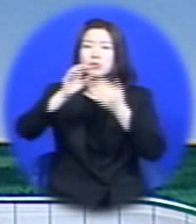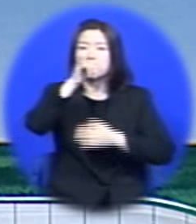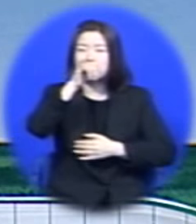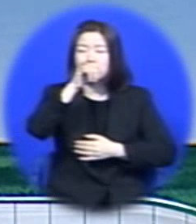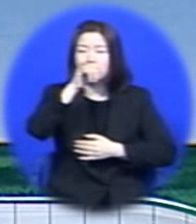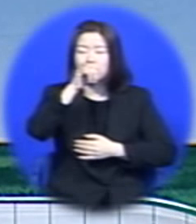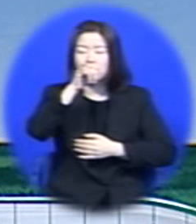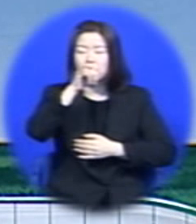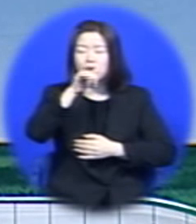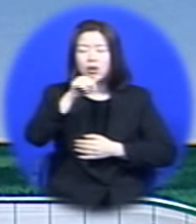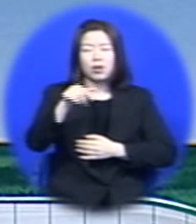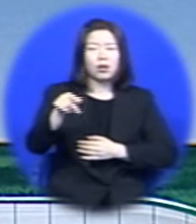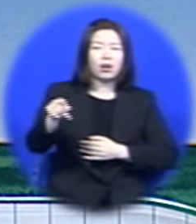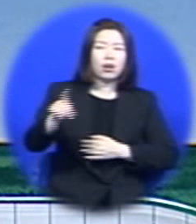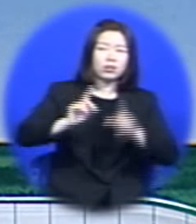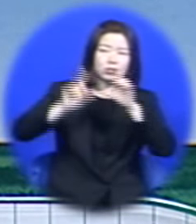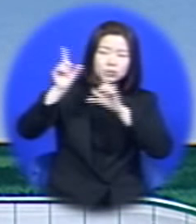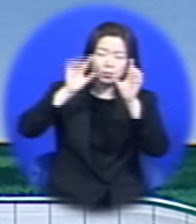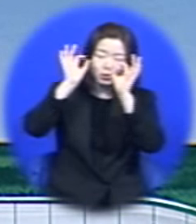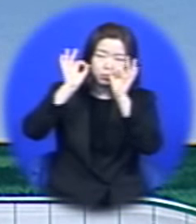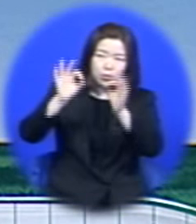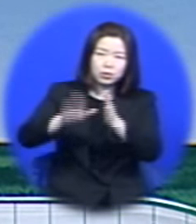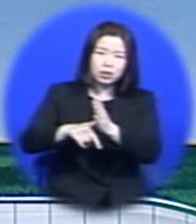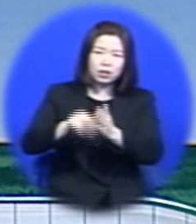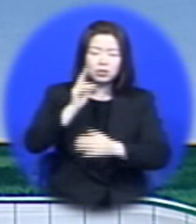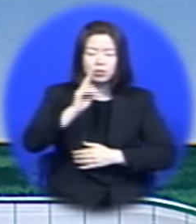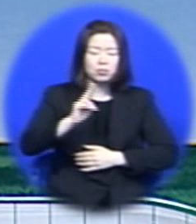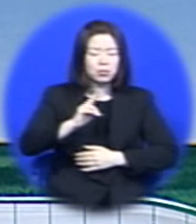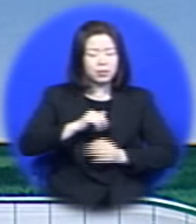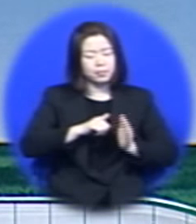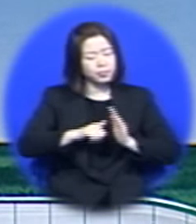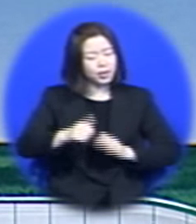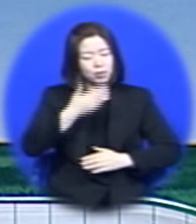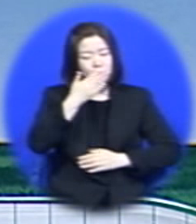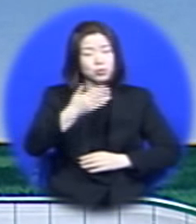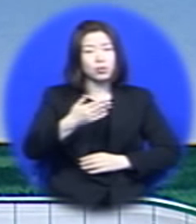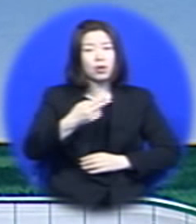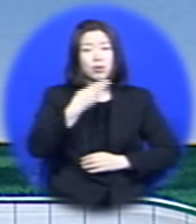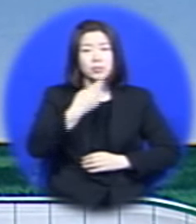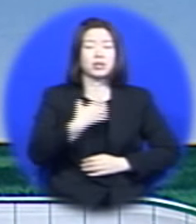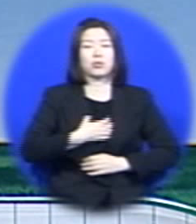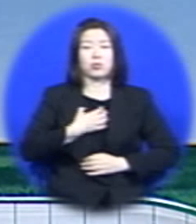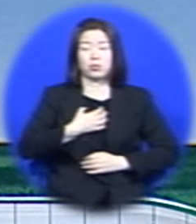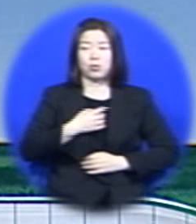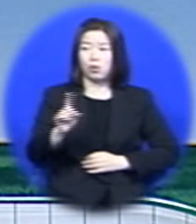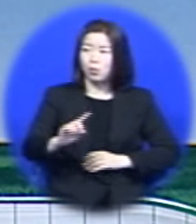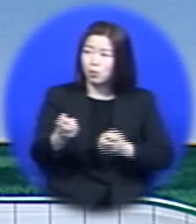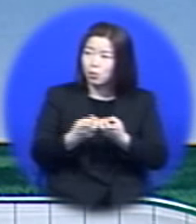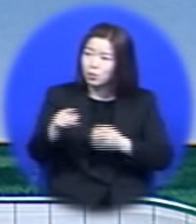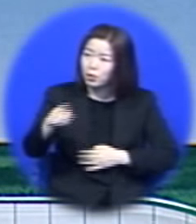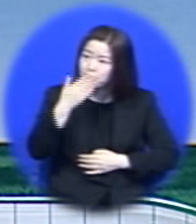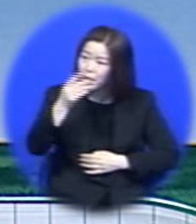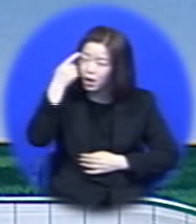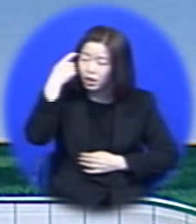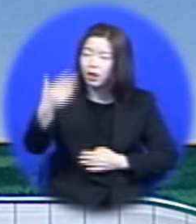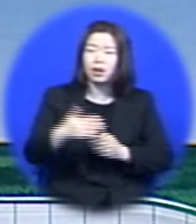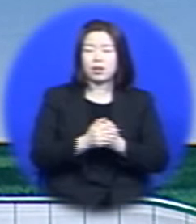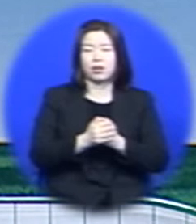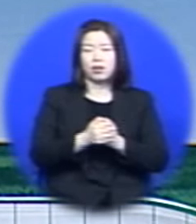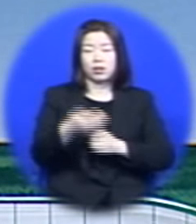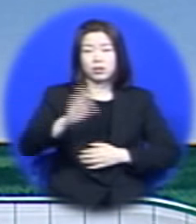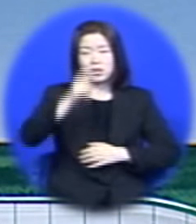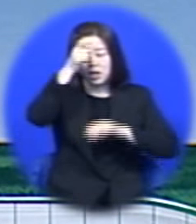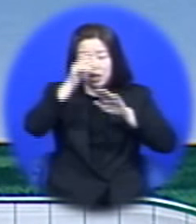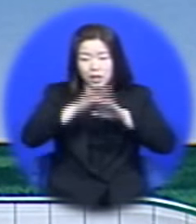그건 정말 견딜 수 없는 고통이었어요. 어떻게 이렇게 할 수 있을까? 그리고 예배가 끝나고 또